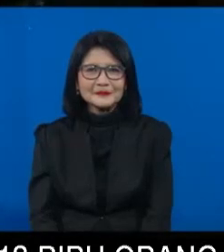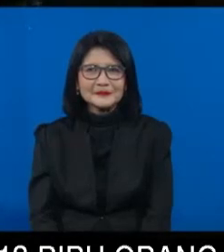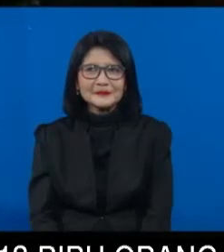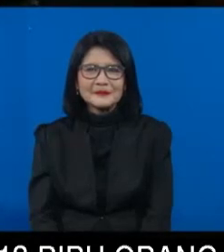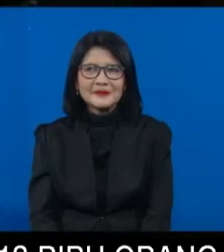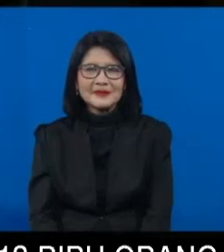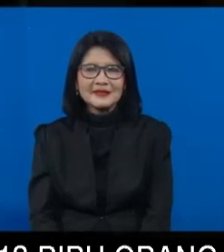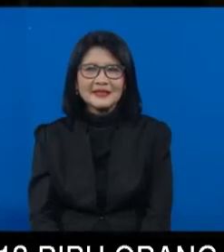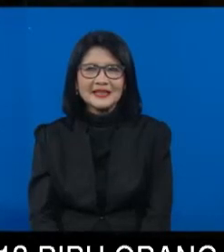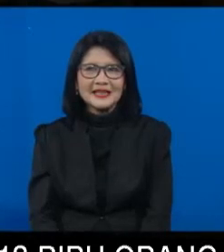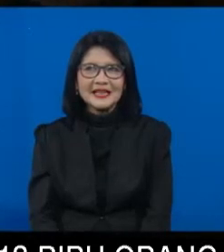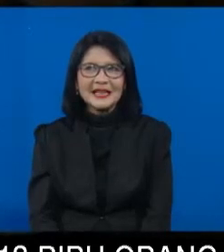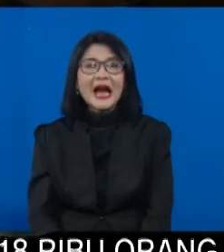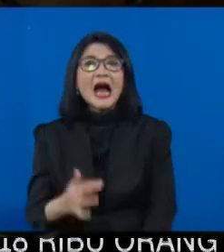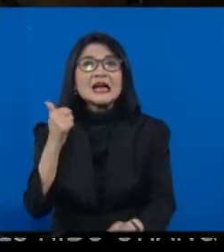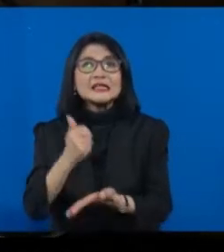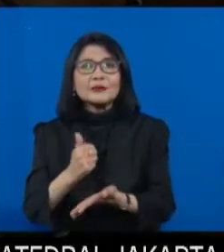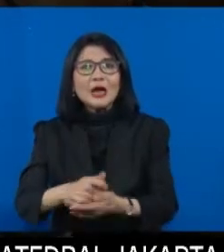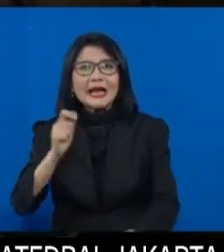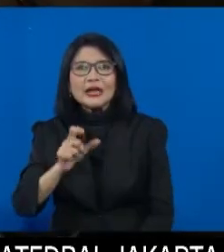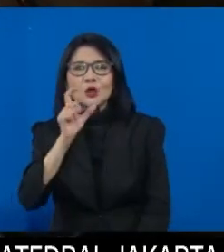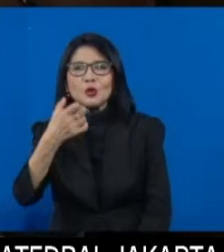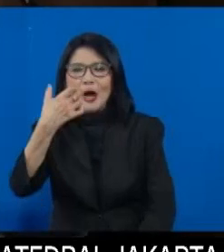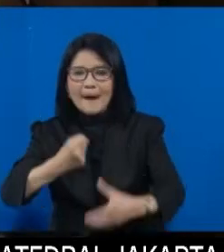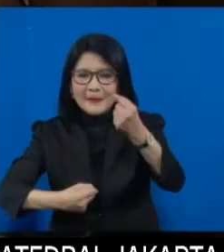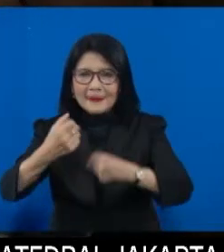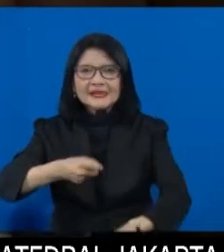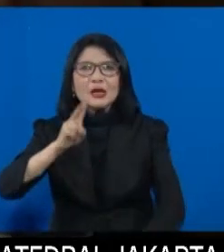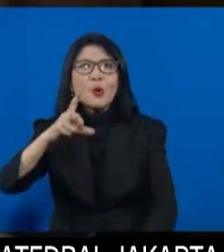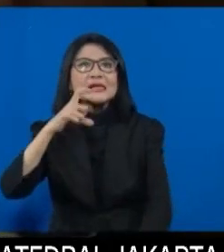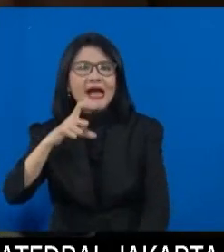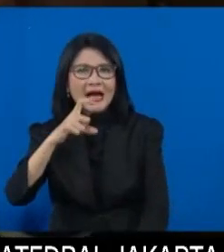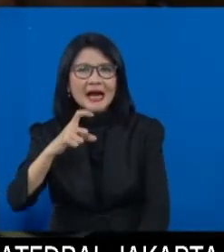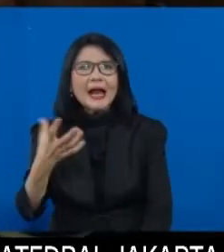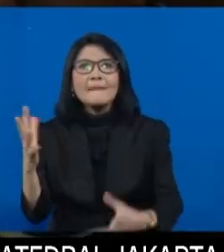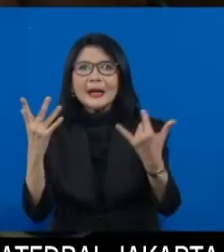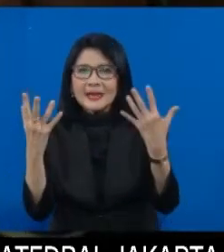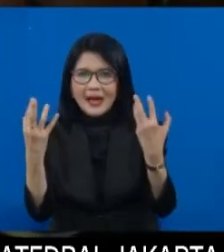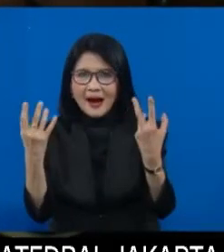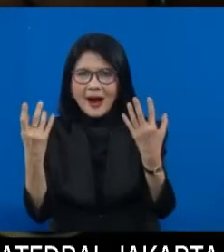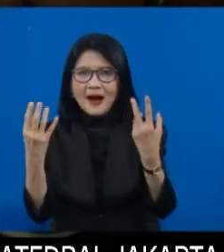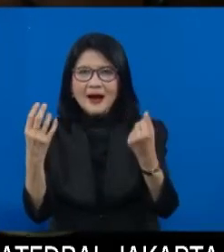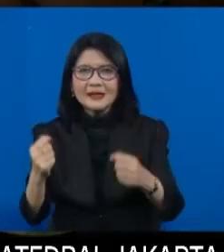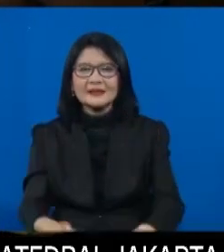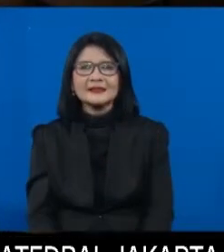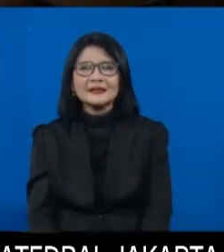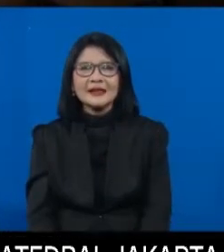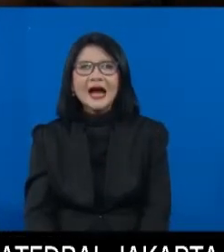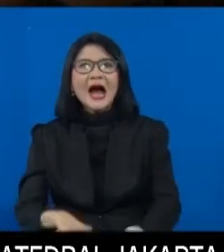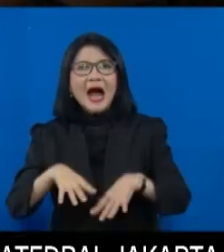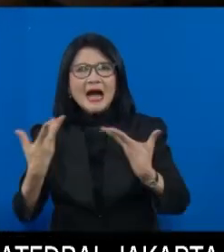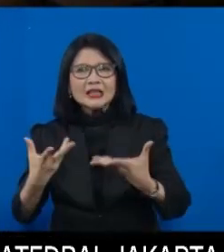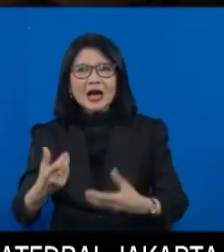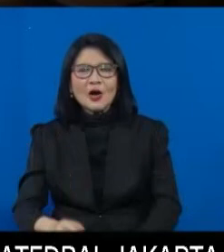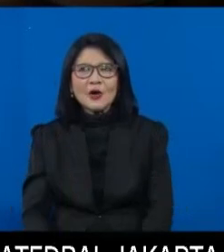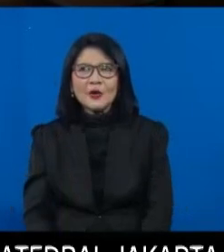Enggak apa-apa. Jadi ya, sebetulnya ini buat memerah susu ini ada 2 teknik. Ada full hand tadi apa ya, yang udah pakai tangan semuanya atau